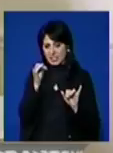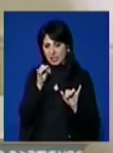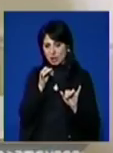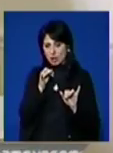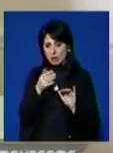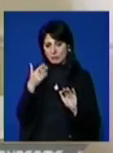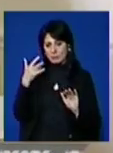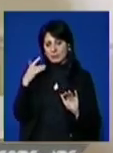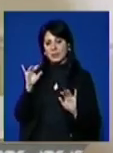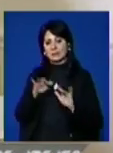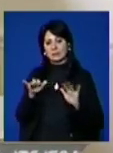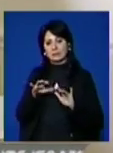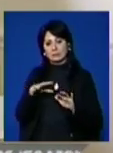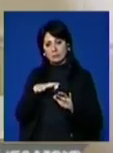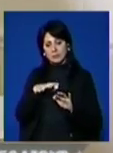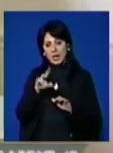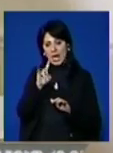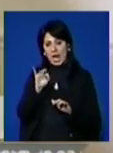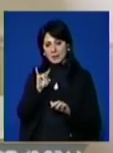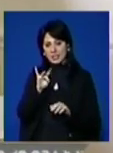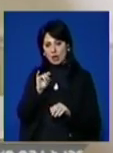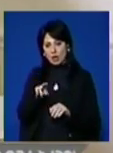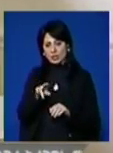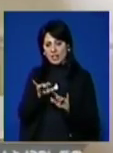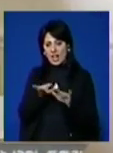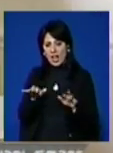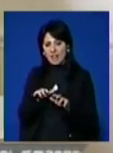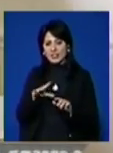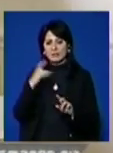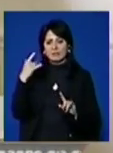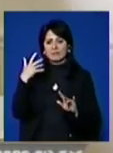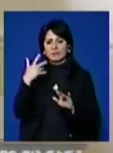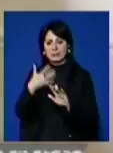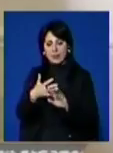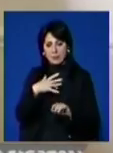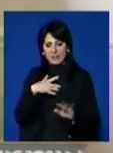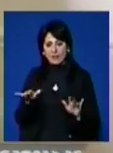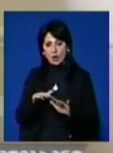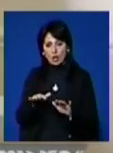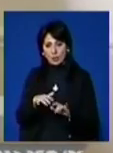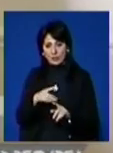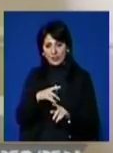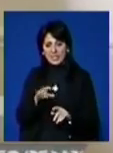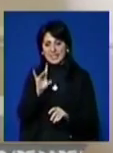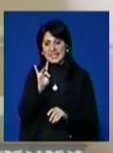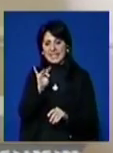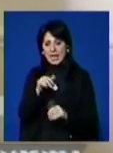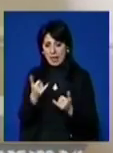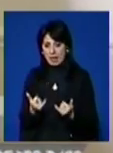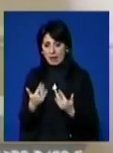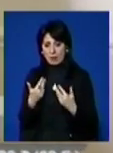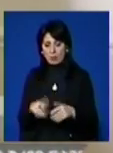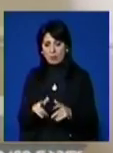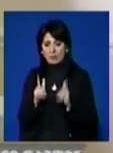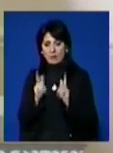მას ხავდა წინამორბედები, კლავიშიანი საკრავები, ჰარფსიკორდი, ანუ კლავესინი, კლავიკორდი, მე იყო ფორტეპიანო, შემდეგ იყო სინთეზატორი, იცით, და ეხლა